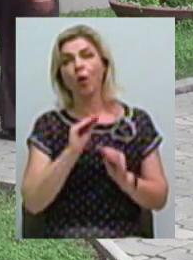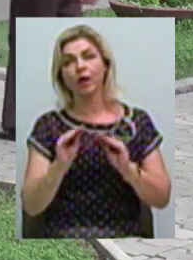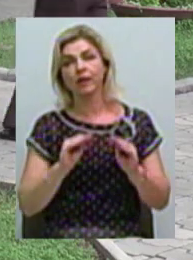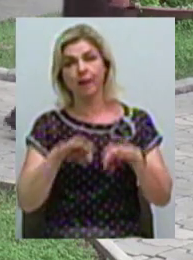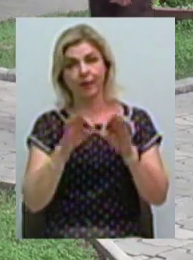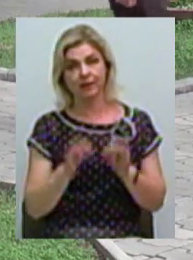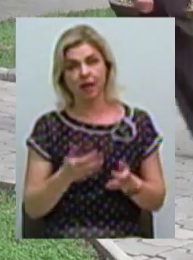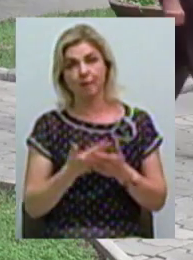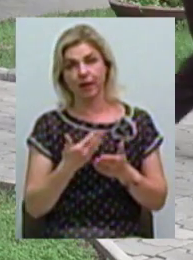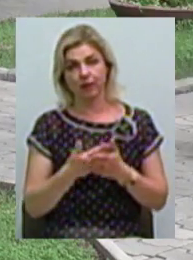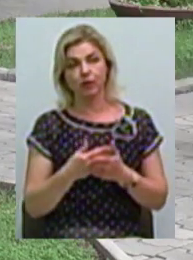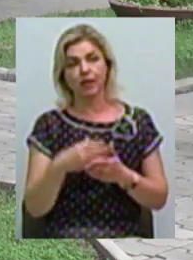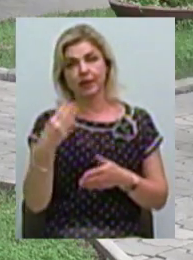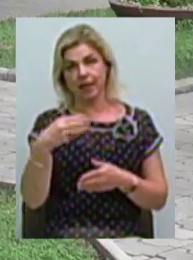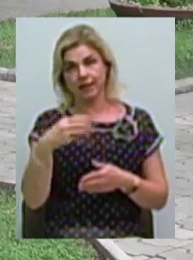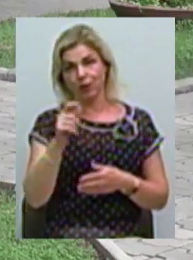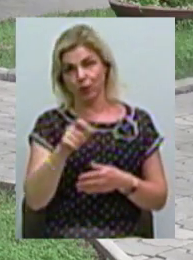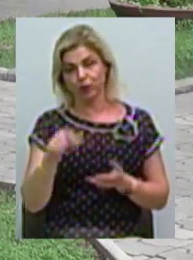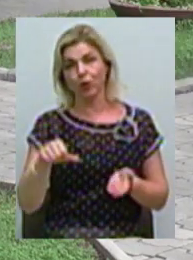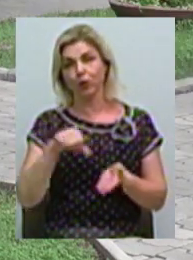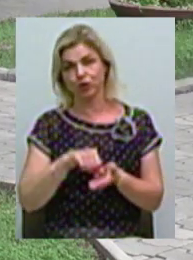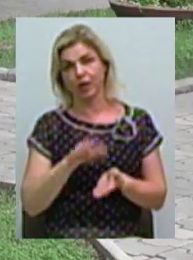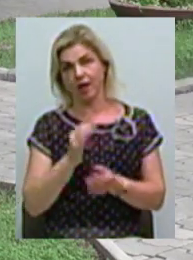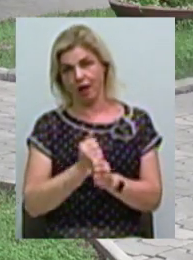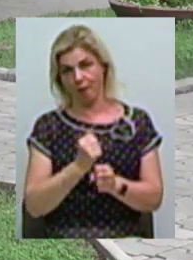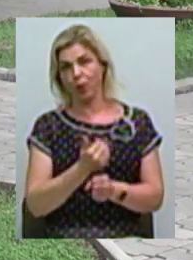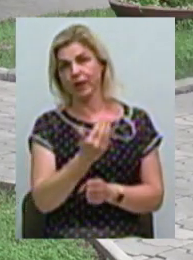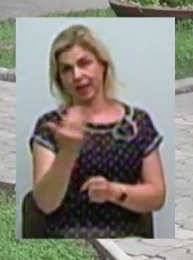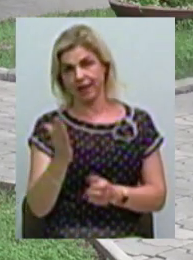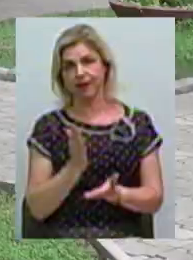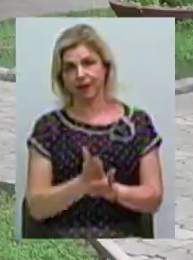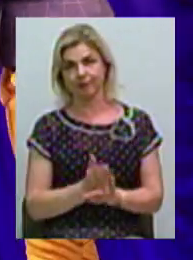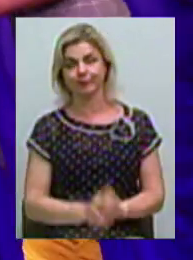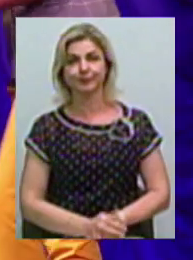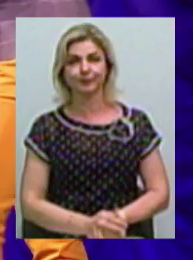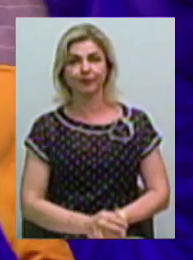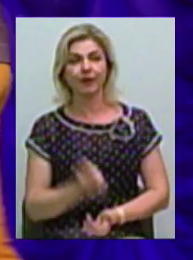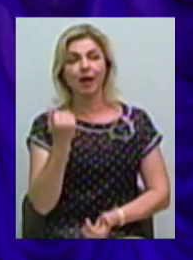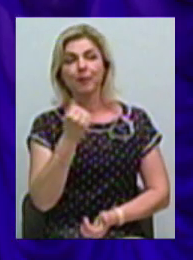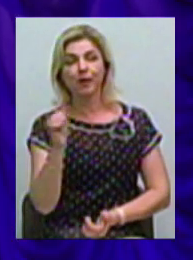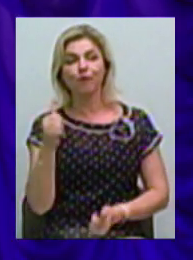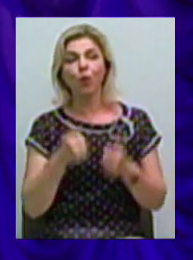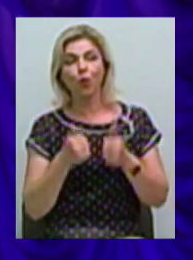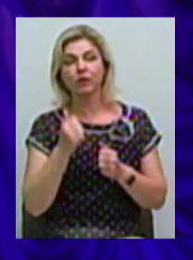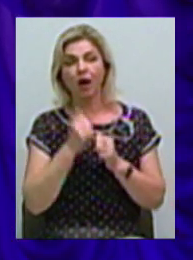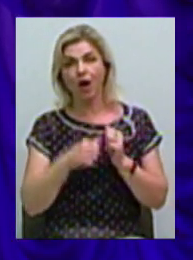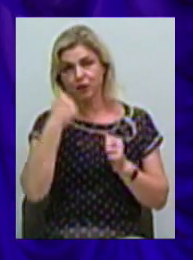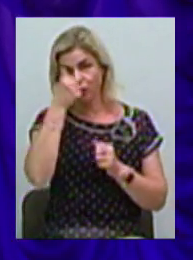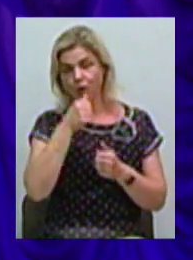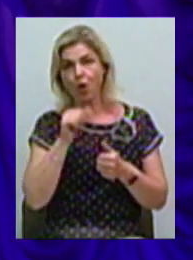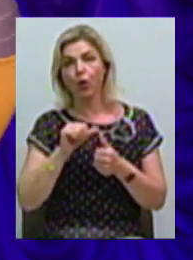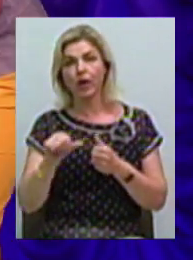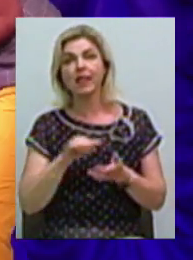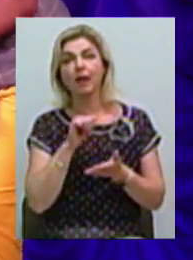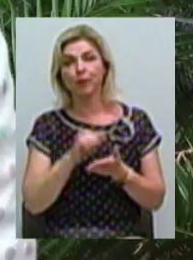понад 30 осіб прийняли участь, роботи їхні є у нас. Переможці конкурсу щороку, крім дипломів,